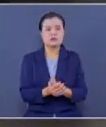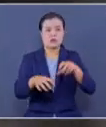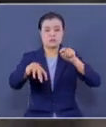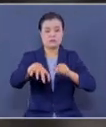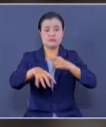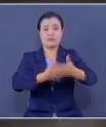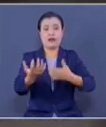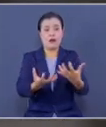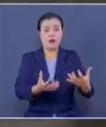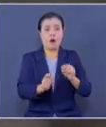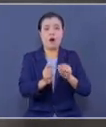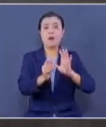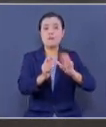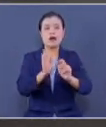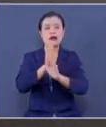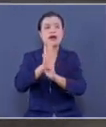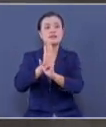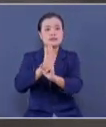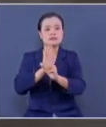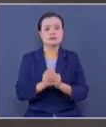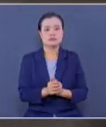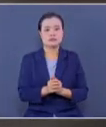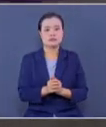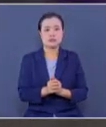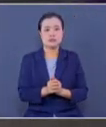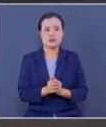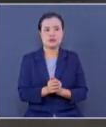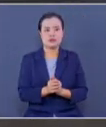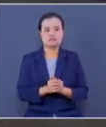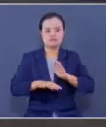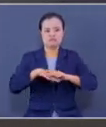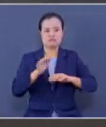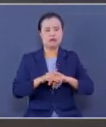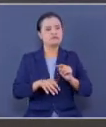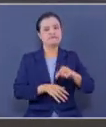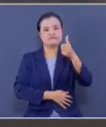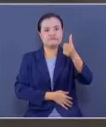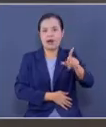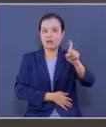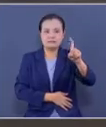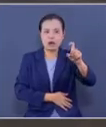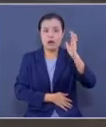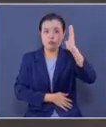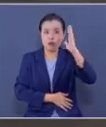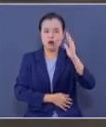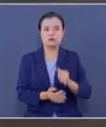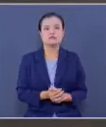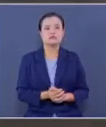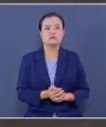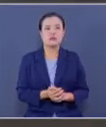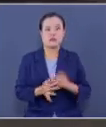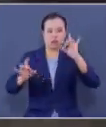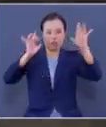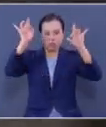ในพืที่อเเมืจังกาฬสินธ์แต่เจ้าหน้าที่จะเข้าไปมือเปล่าเก็ไม่ได้ครับเพราะว่าผู้ชายคนนี้อยู่ในอาการที่เรียกว่า